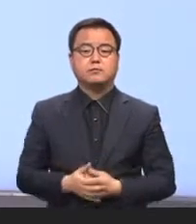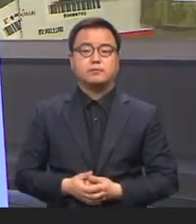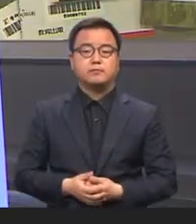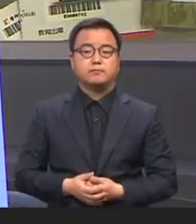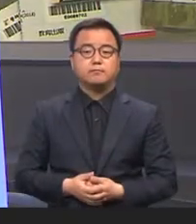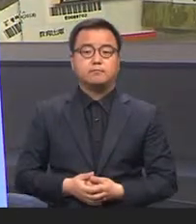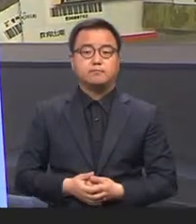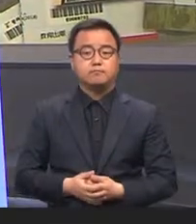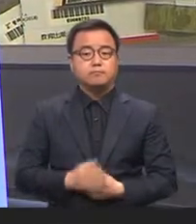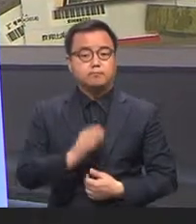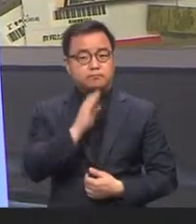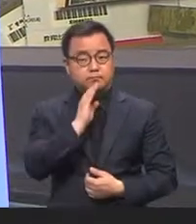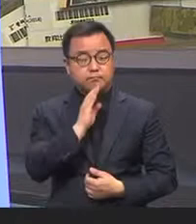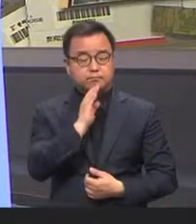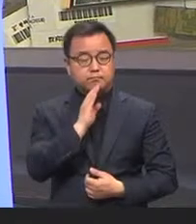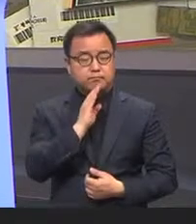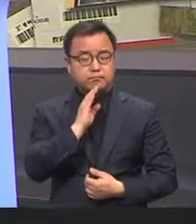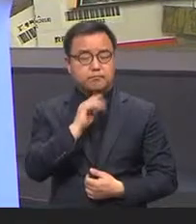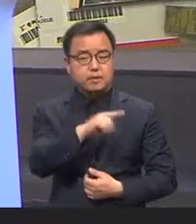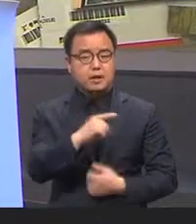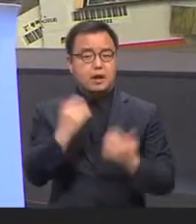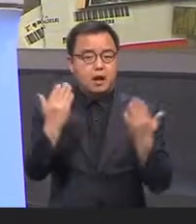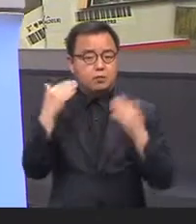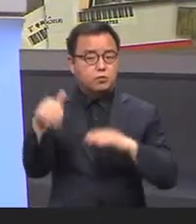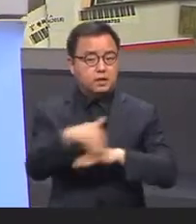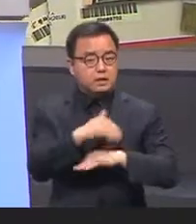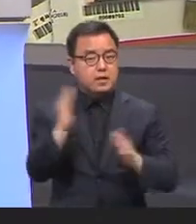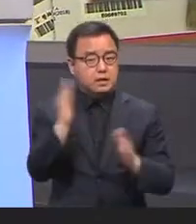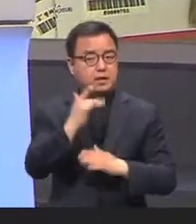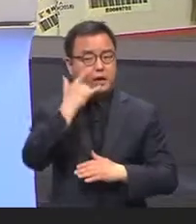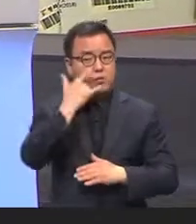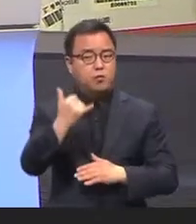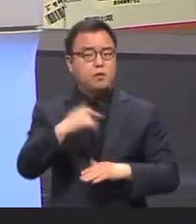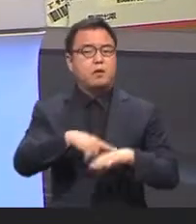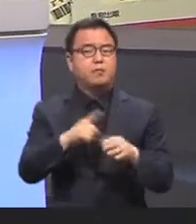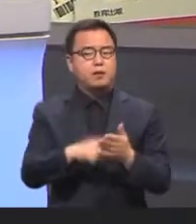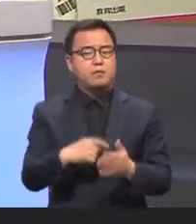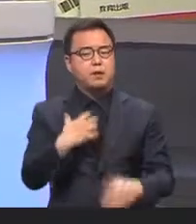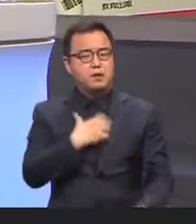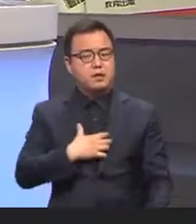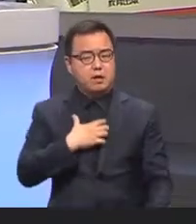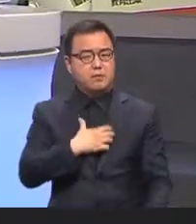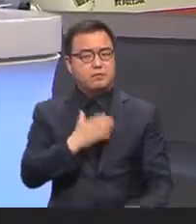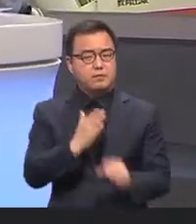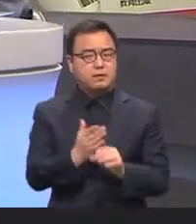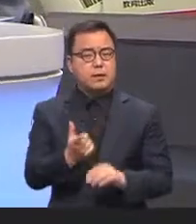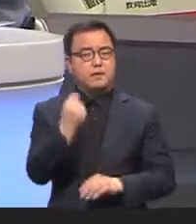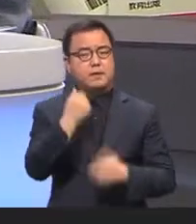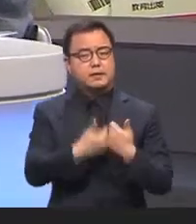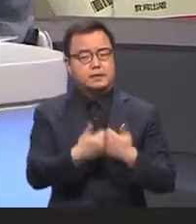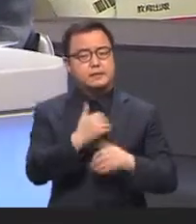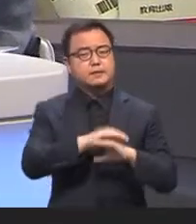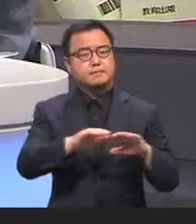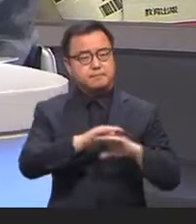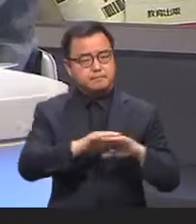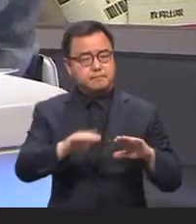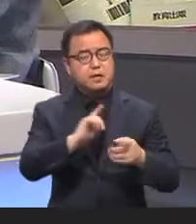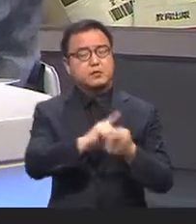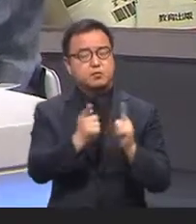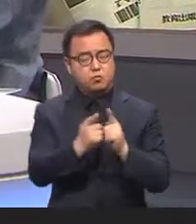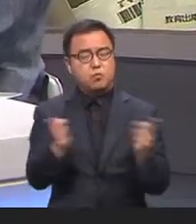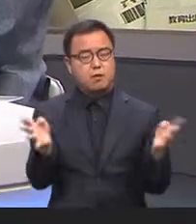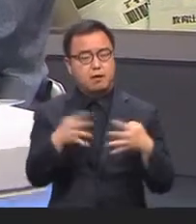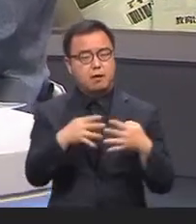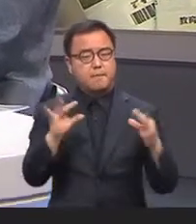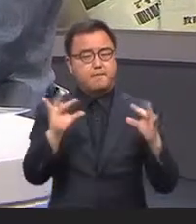어쨌든 자사고에 다닌 학생들이 남아 학부모들의 마음을 불안할 수밖에 왔는데 좀 신속한 갈 때 무 봉합을 위해서 상호 간의 합의 점이